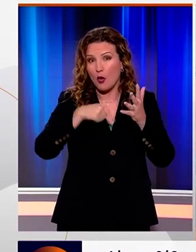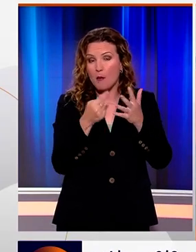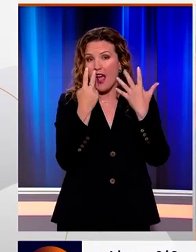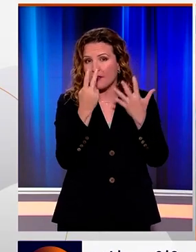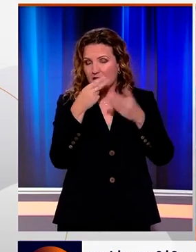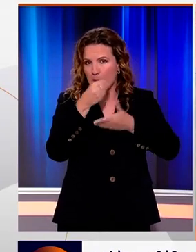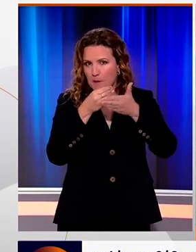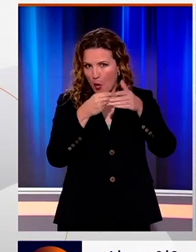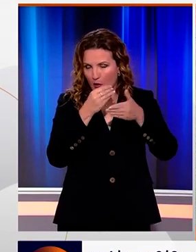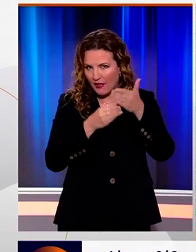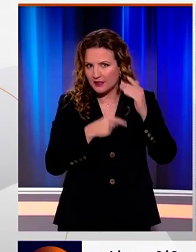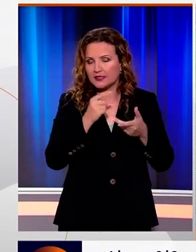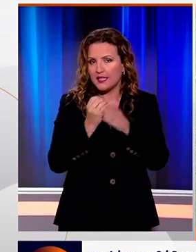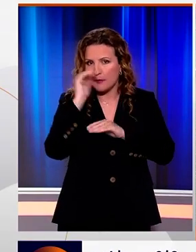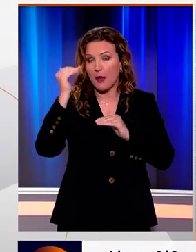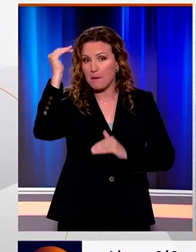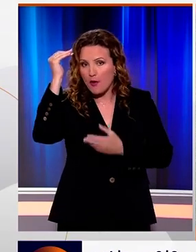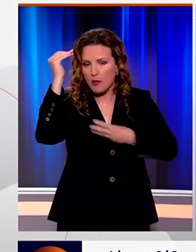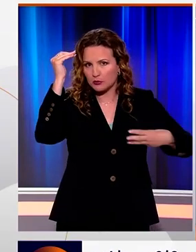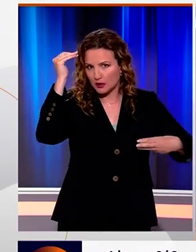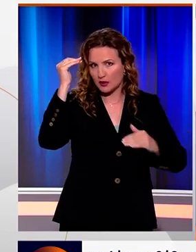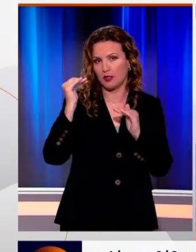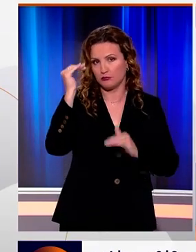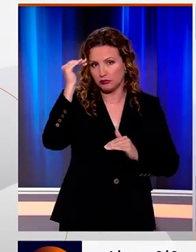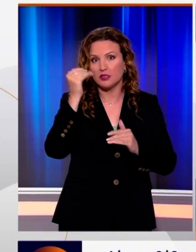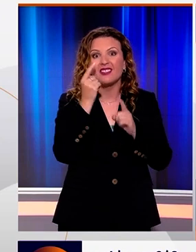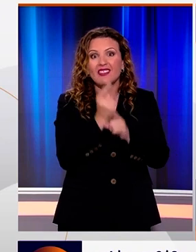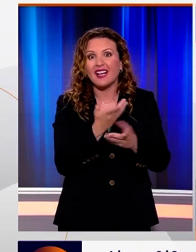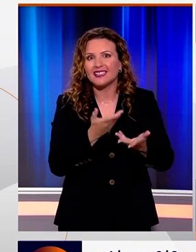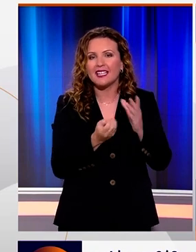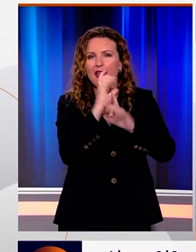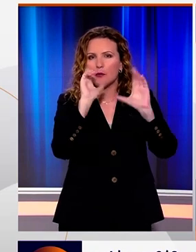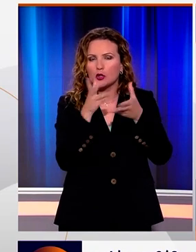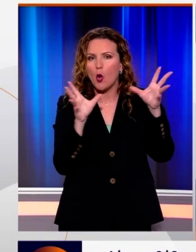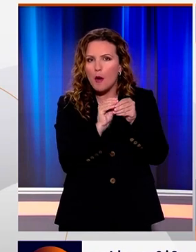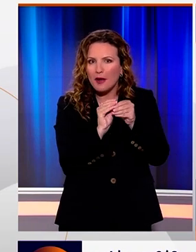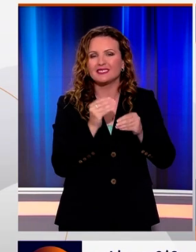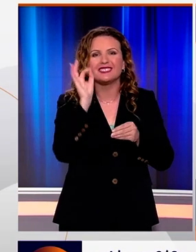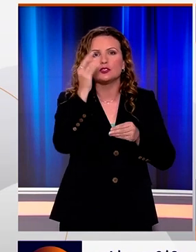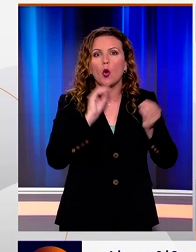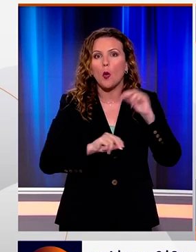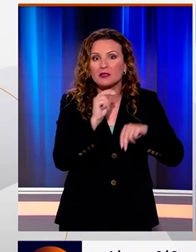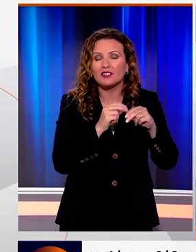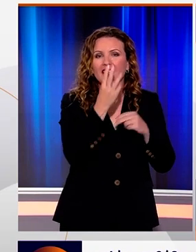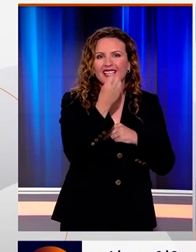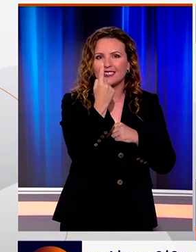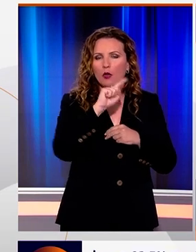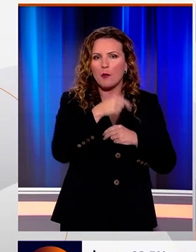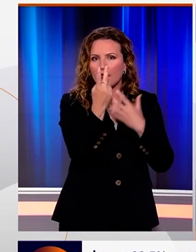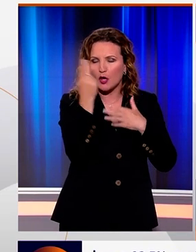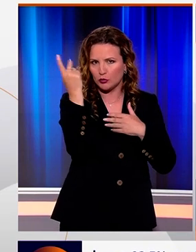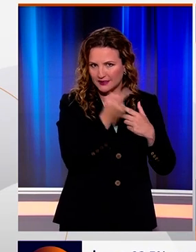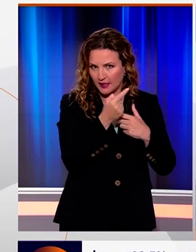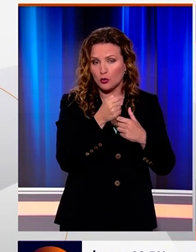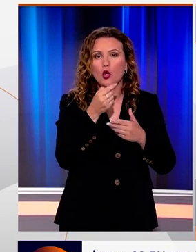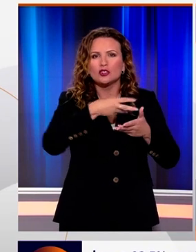7,7 ποσοστίων μονάδων στη Νέα Δημοκρατία έναντι του ΣΥΡΙΖΑ. Συγκεκριμένα, η Νέα Δημοκρατία συγκεντρώνει στην πρόθεση ψήφου 31,2%,